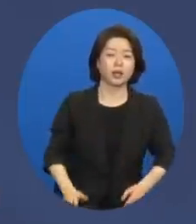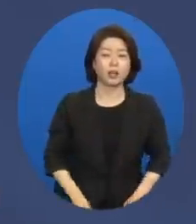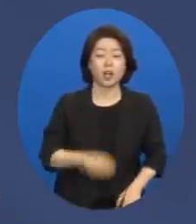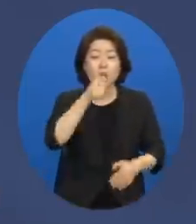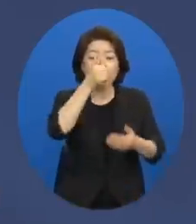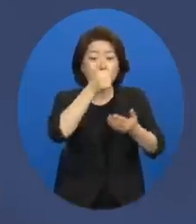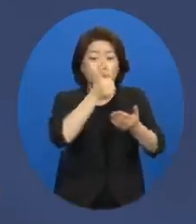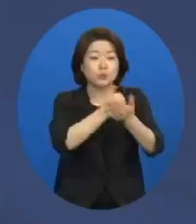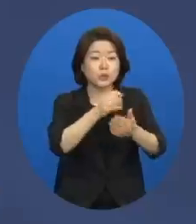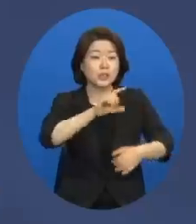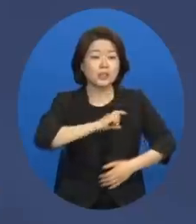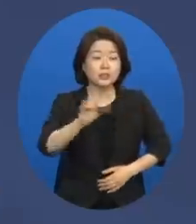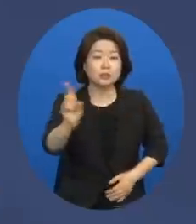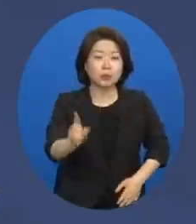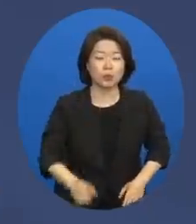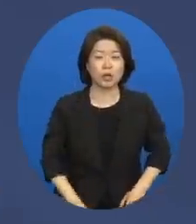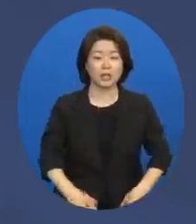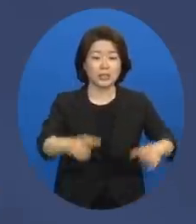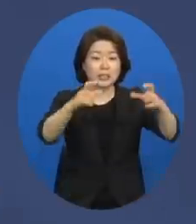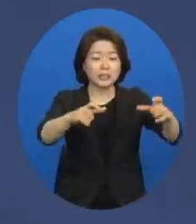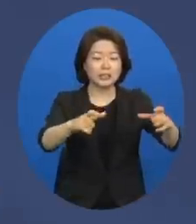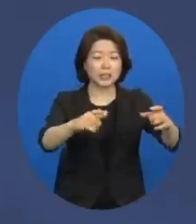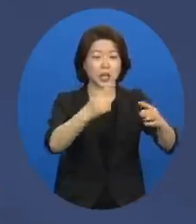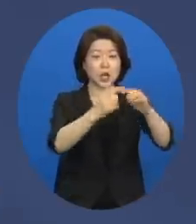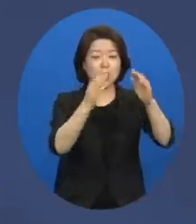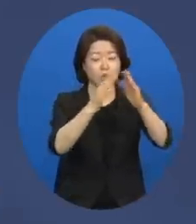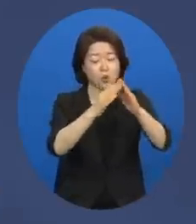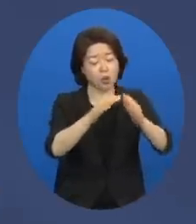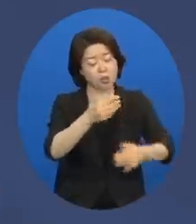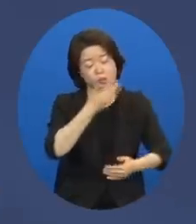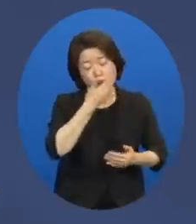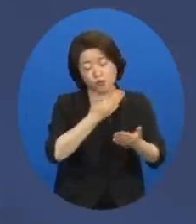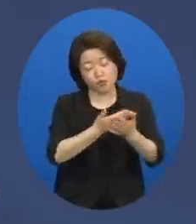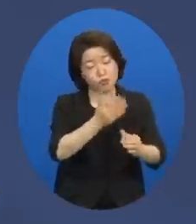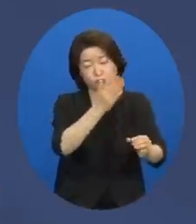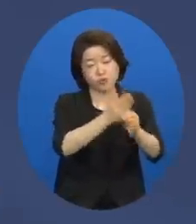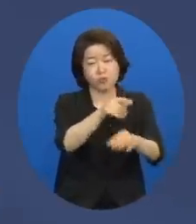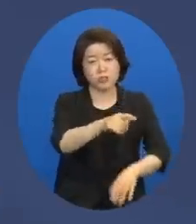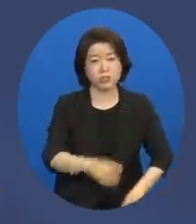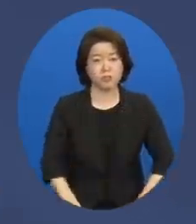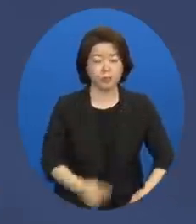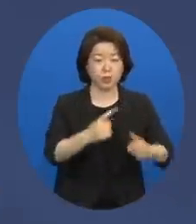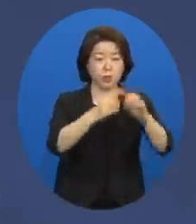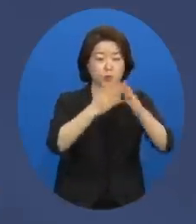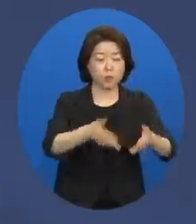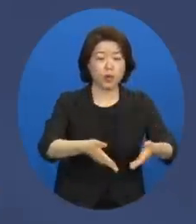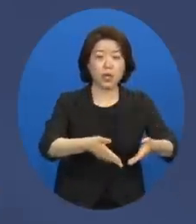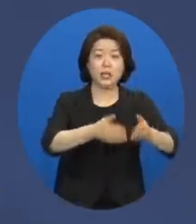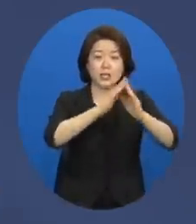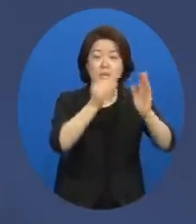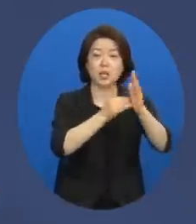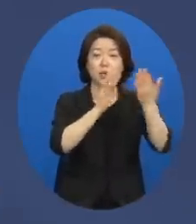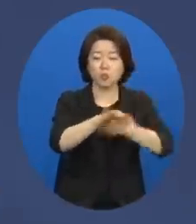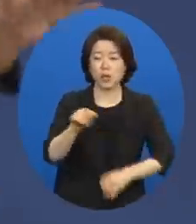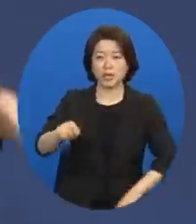그 교회가 그 지역에서 모교회 같은 교회인데 그 교회가 생긴 이래로 이런 곡성 소리가